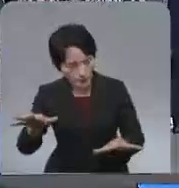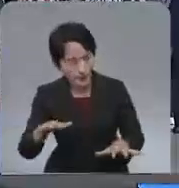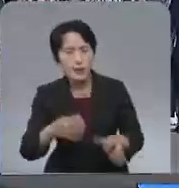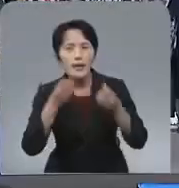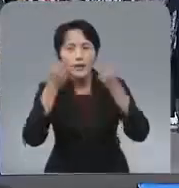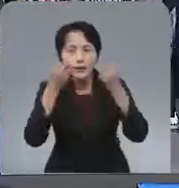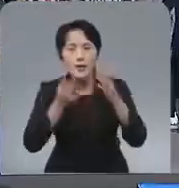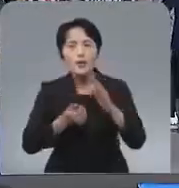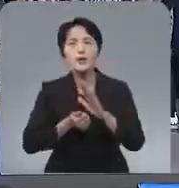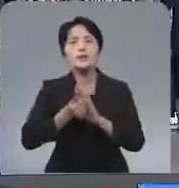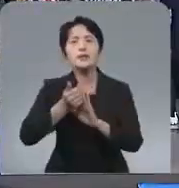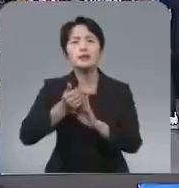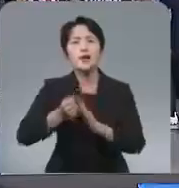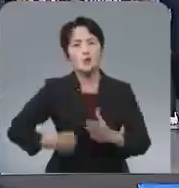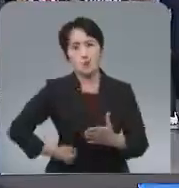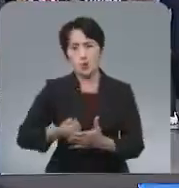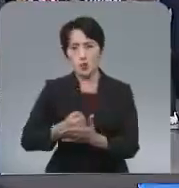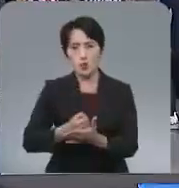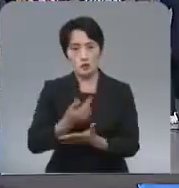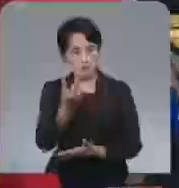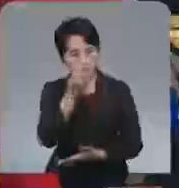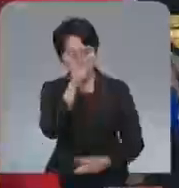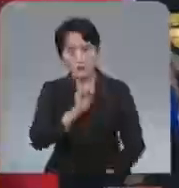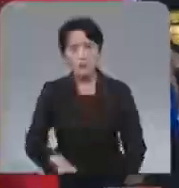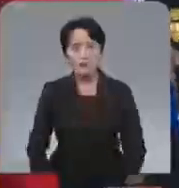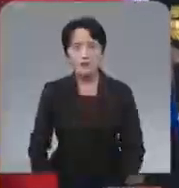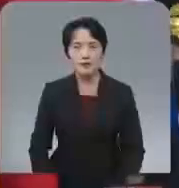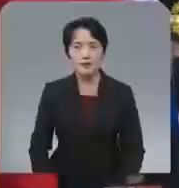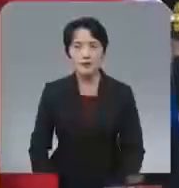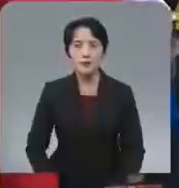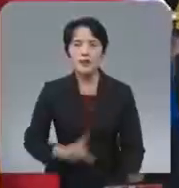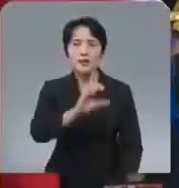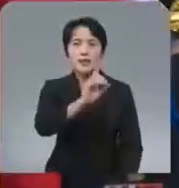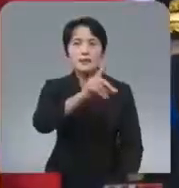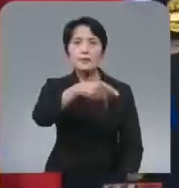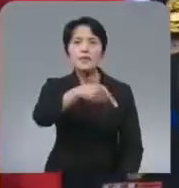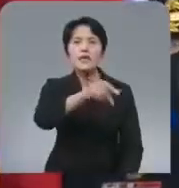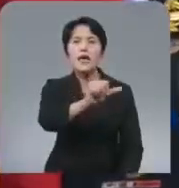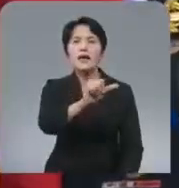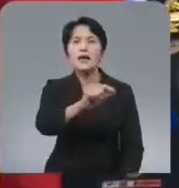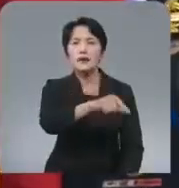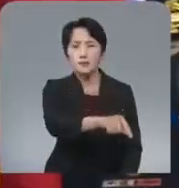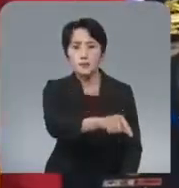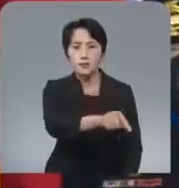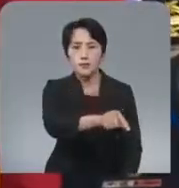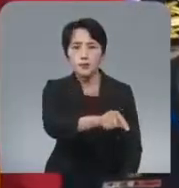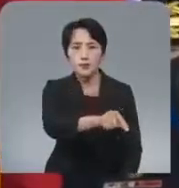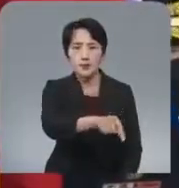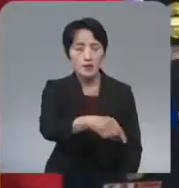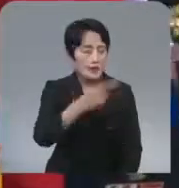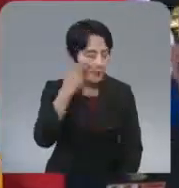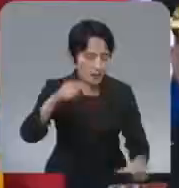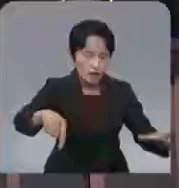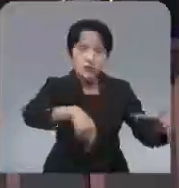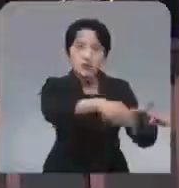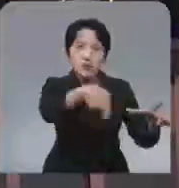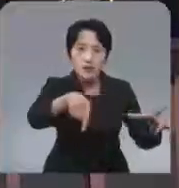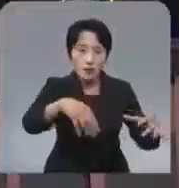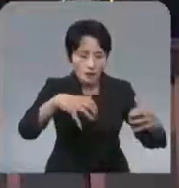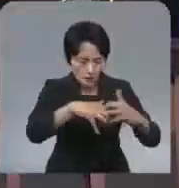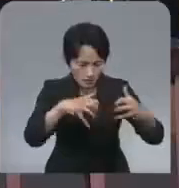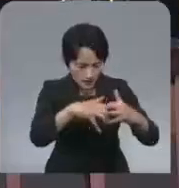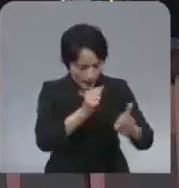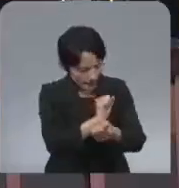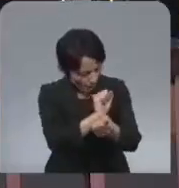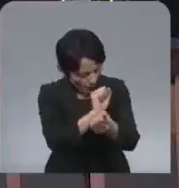locataire de la chambre des n'a pas oublié de remercier la dpa à l'organe du pentagone chargé d'identifier les 10